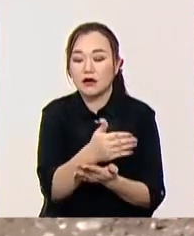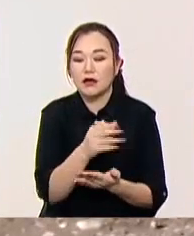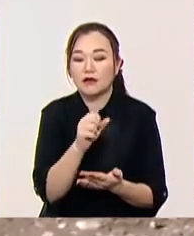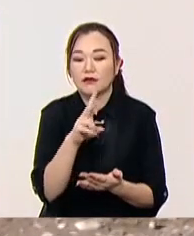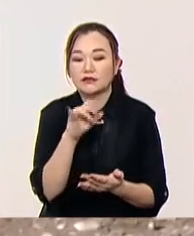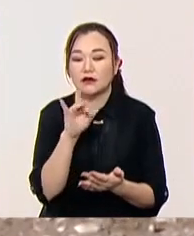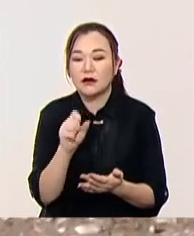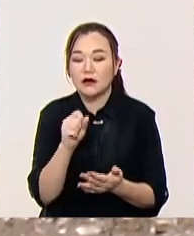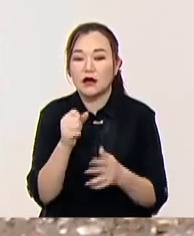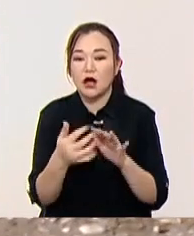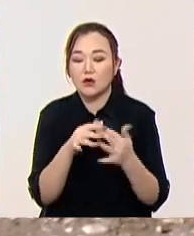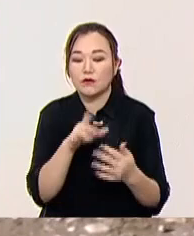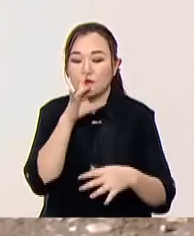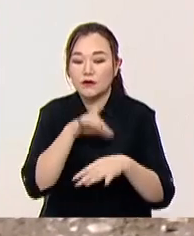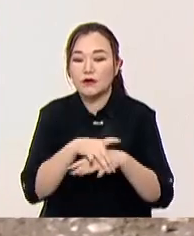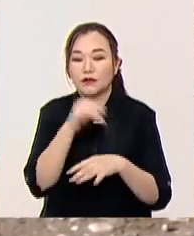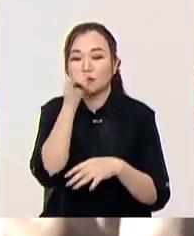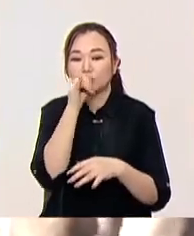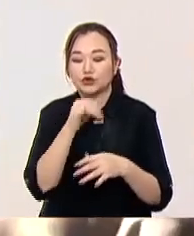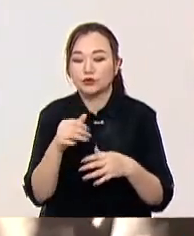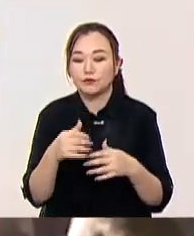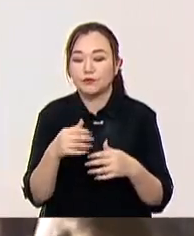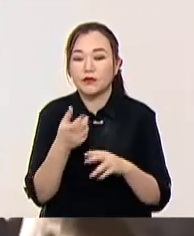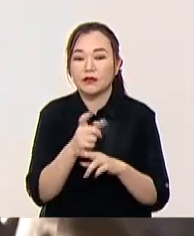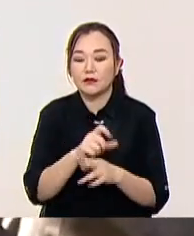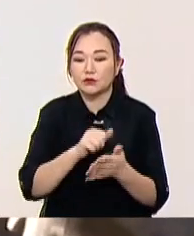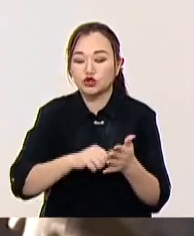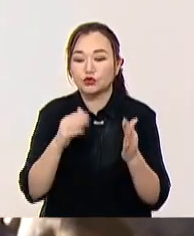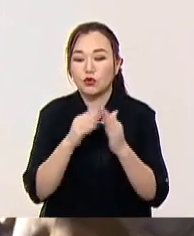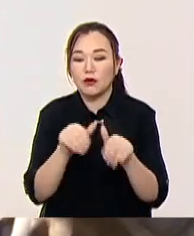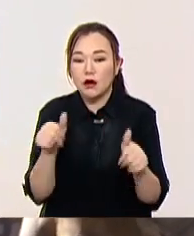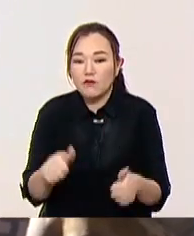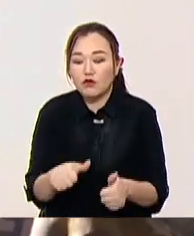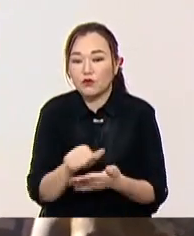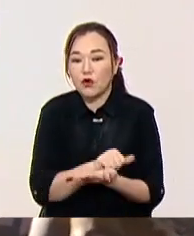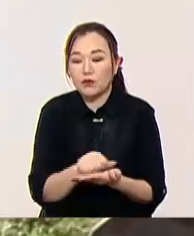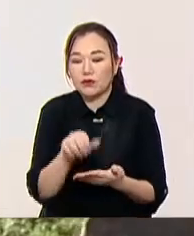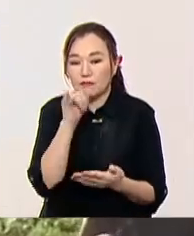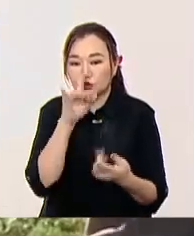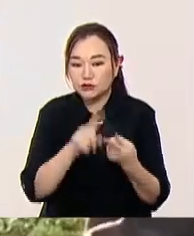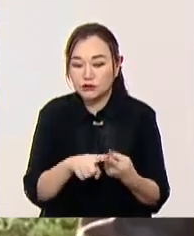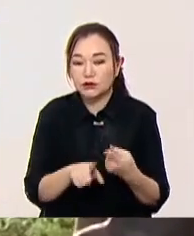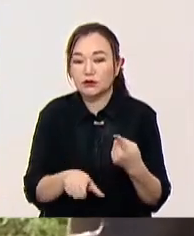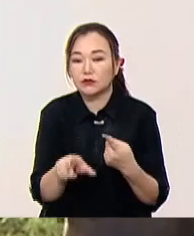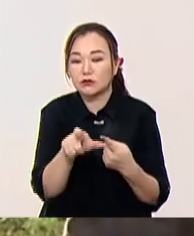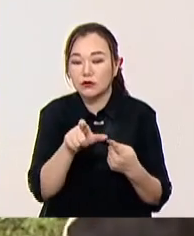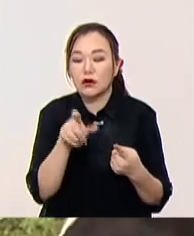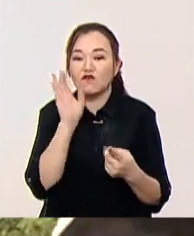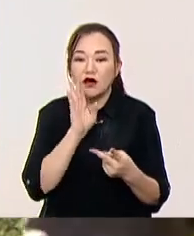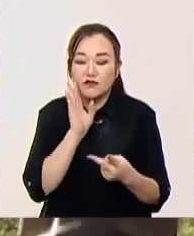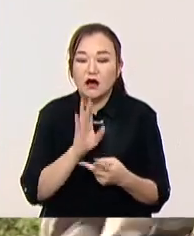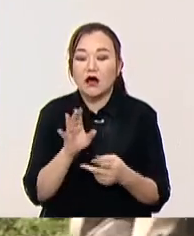avulunun tırgındar eken dälildey almay dal. Sonun saldarınan baspanasın rəsimdey almay bir, jol, ausu